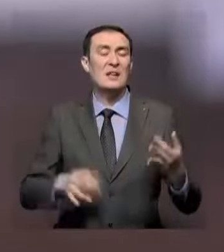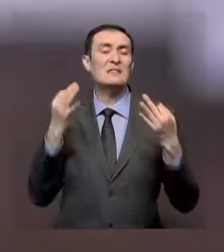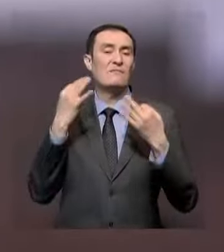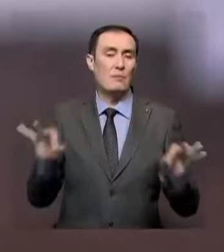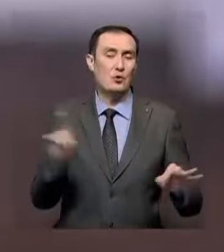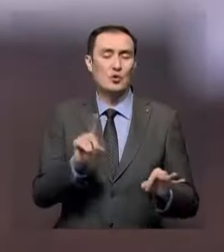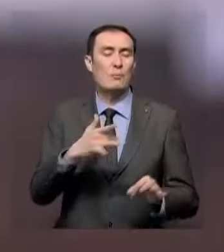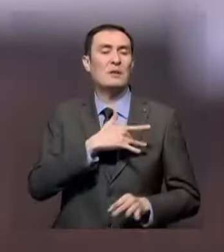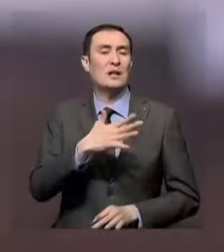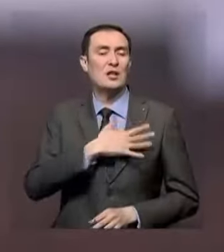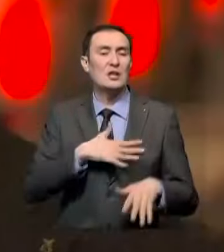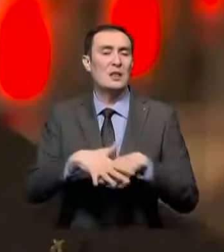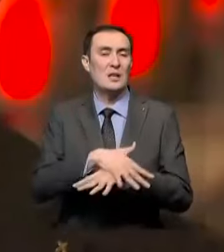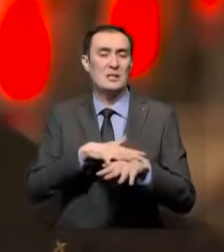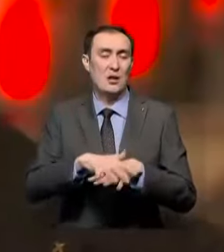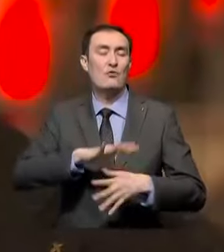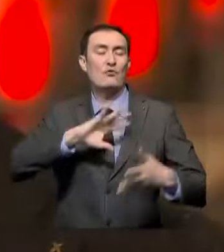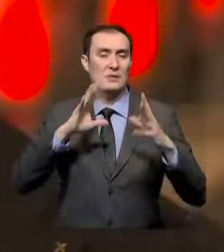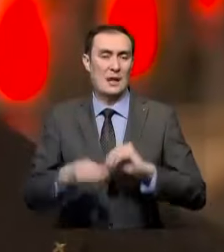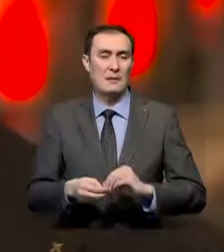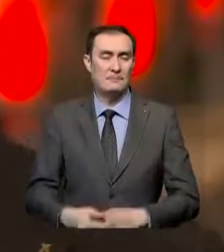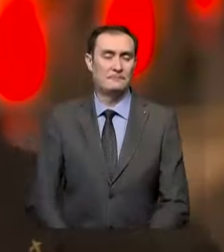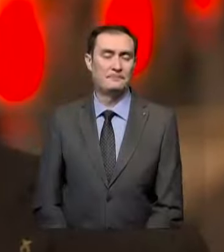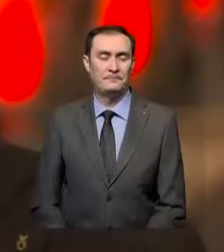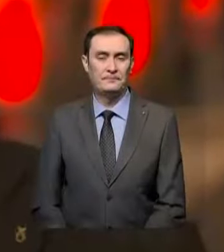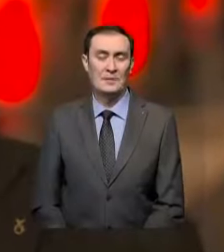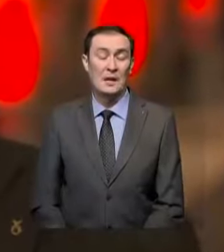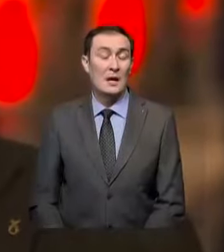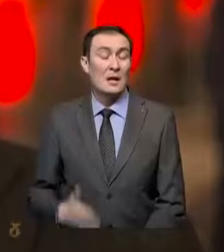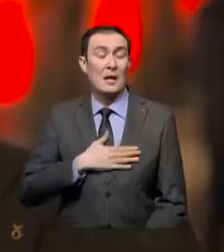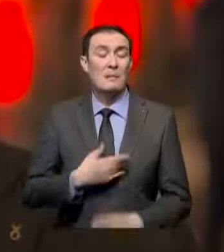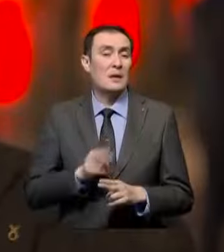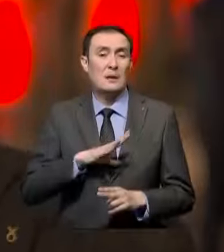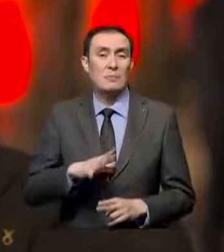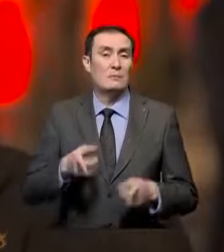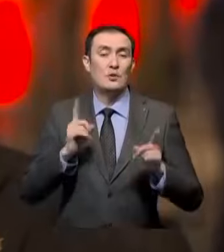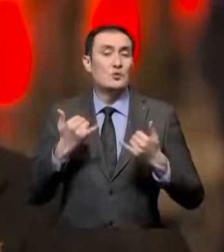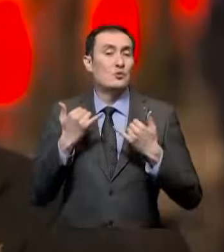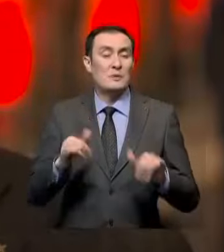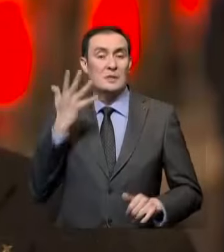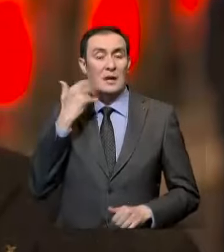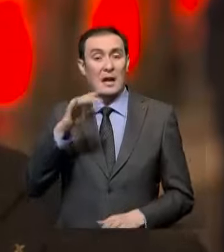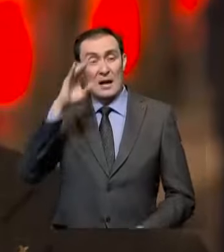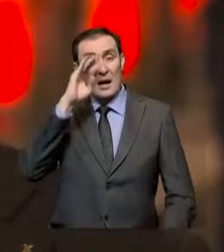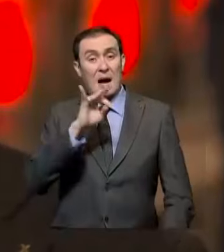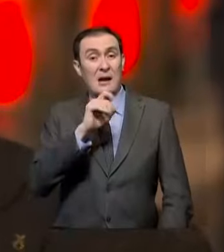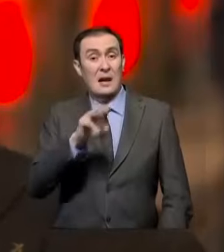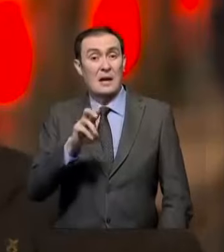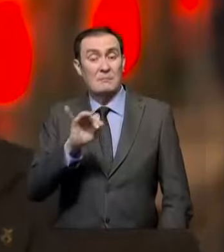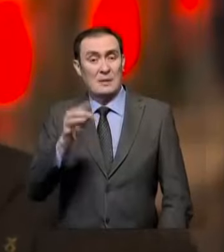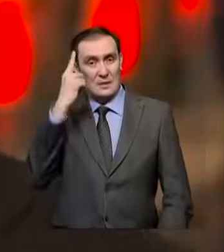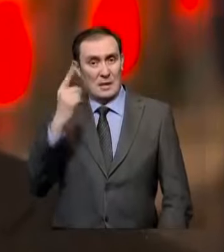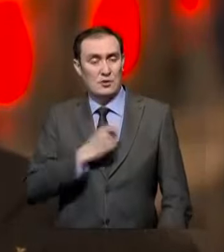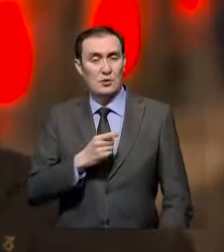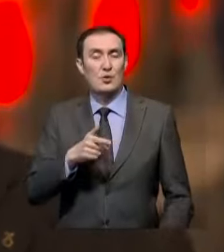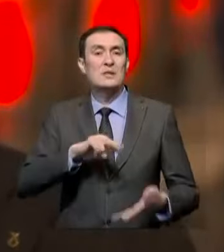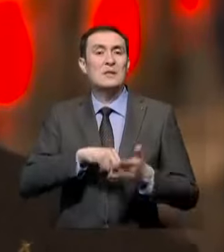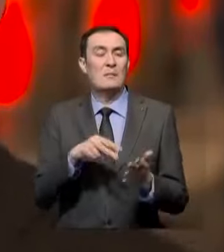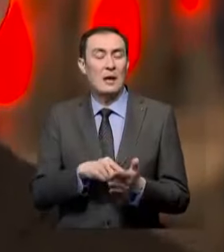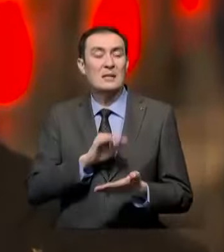что принадлежит человечеству в целом. Для меня это был сюрприз, когда Рахат Би сообщил мне, что